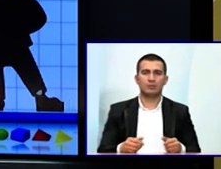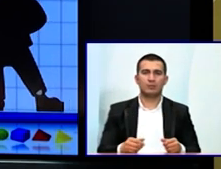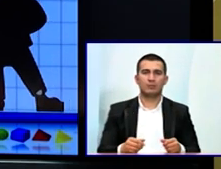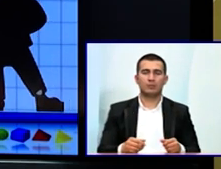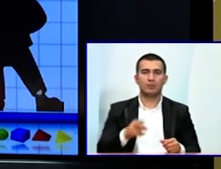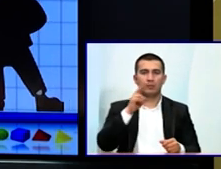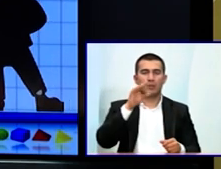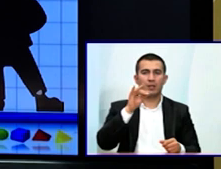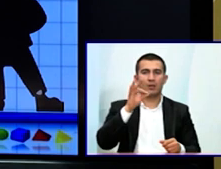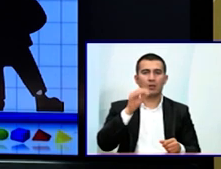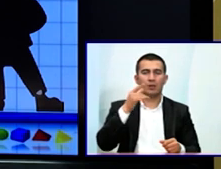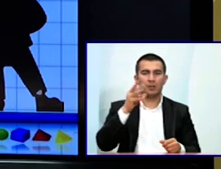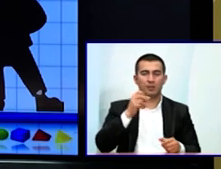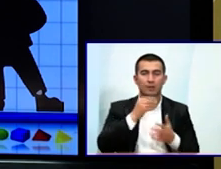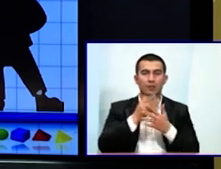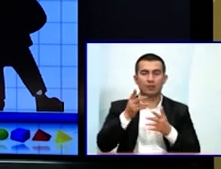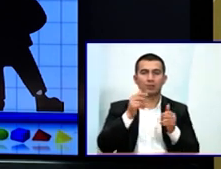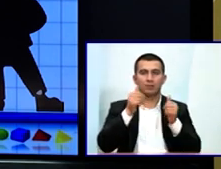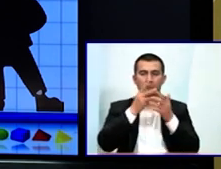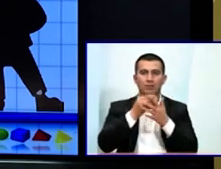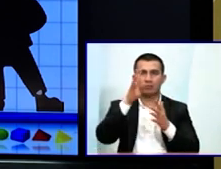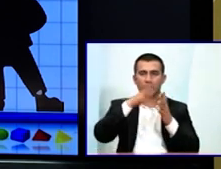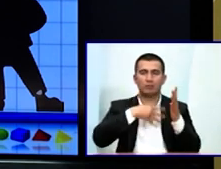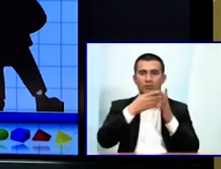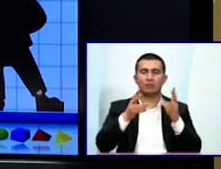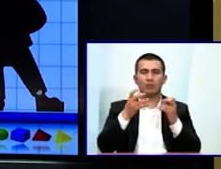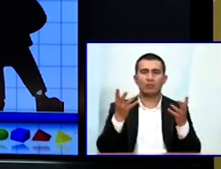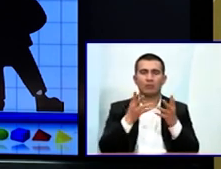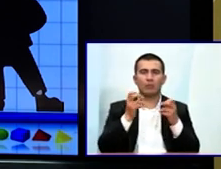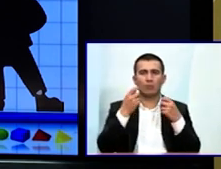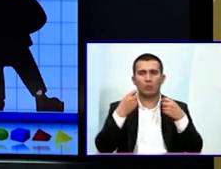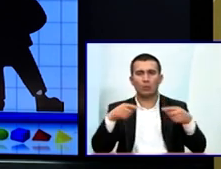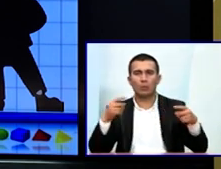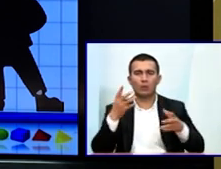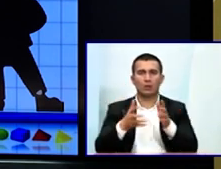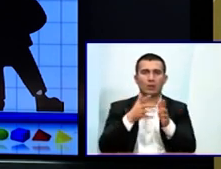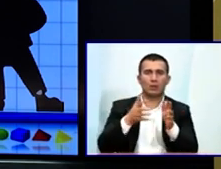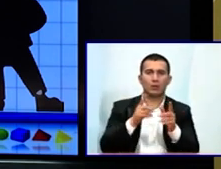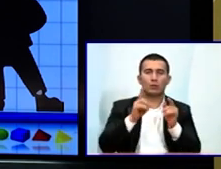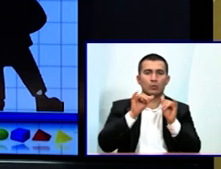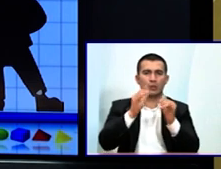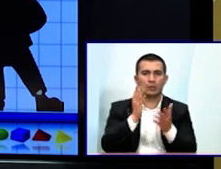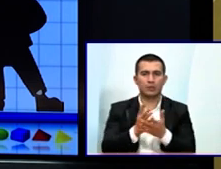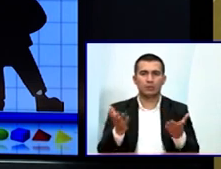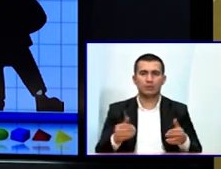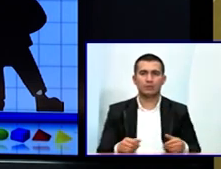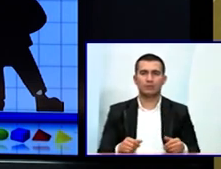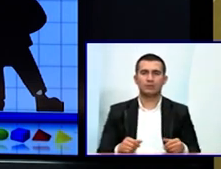Doiraviy diagrammalarning jadvaldan qanday ustunlik jihatlari va qanday kamchiliklari mavjud?